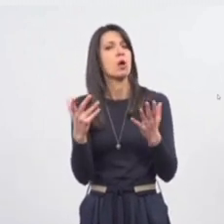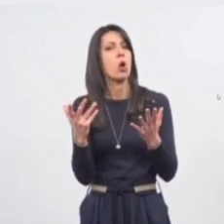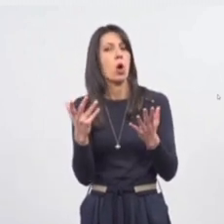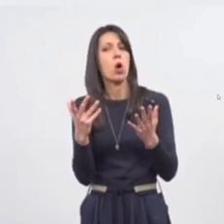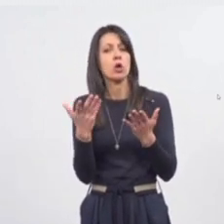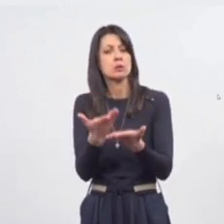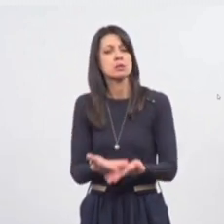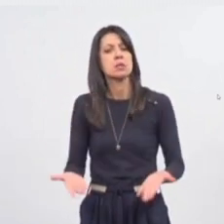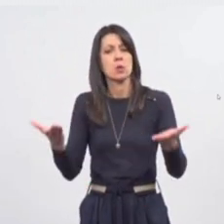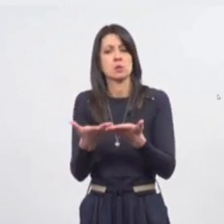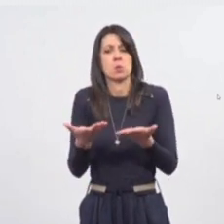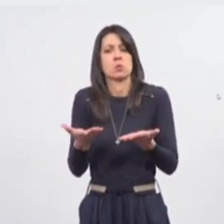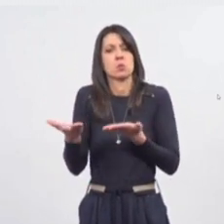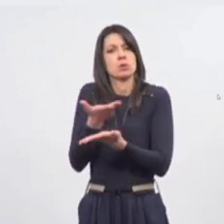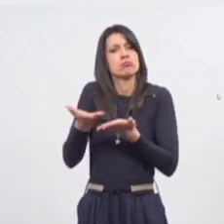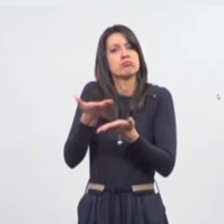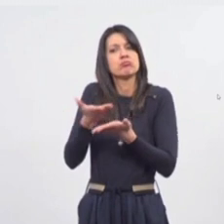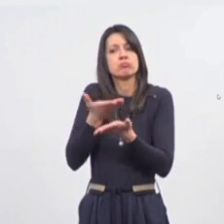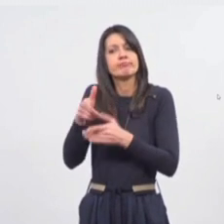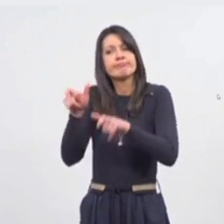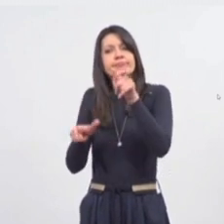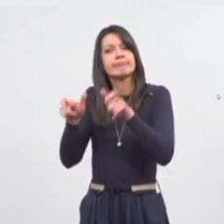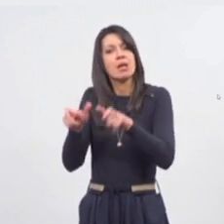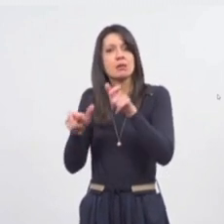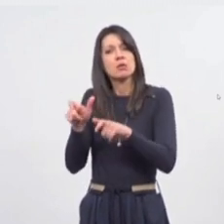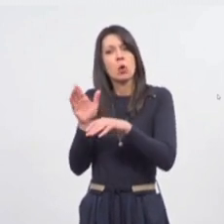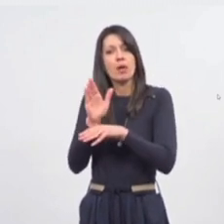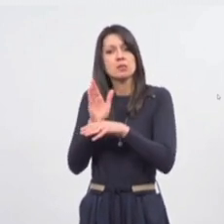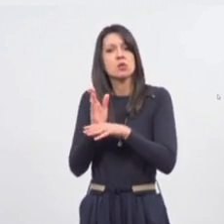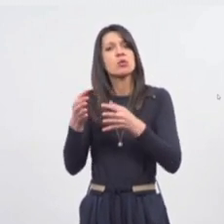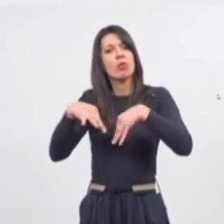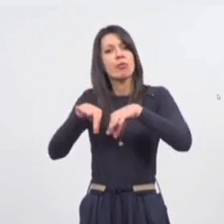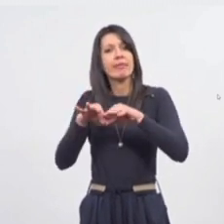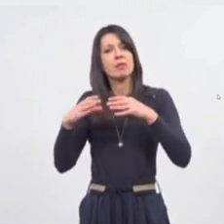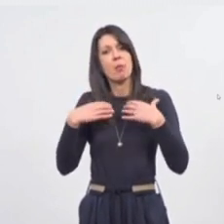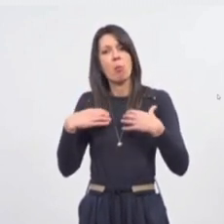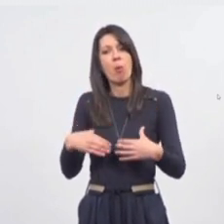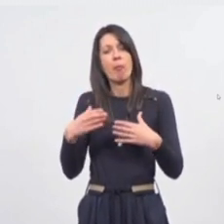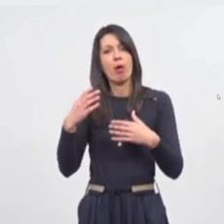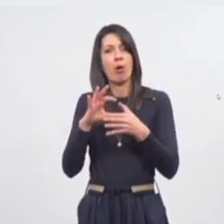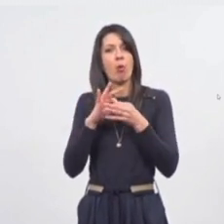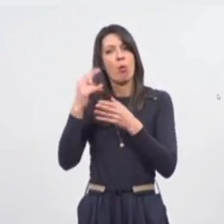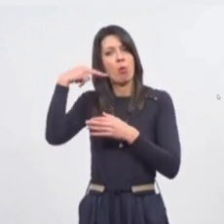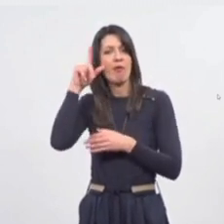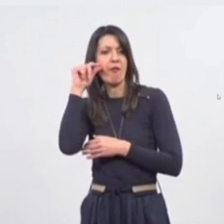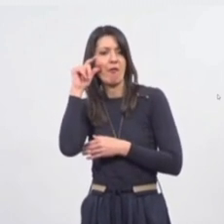dans les discussions, c'est que les États membres vont faire des efforts dans ce sens.